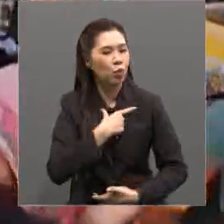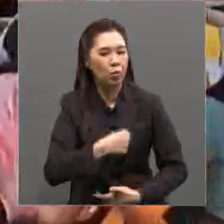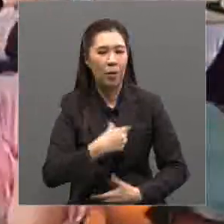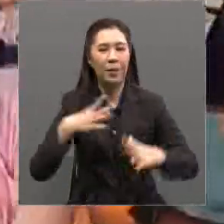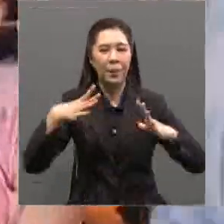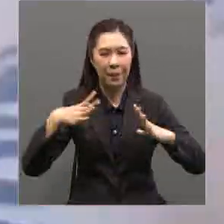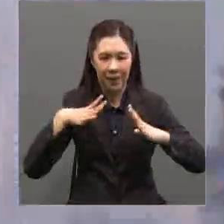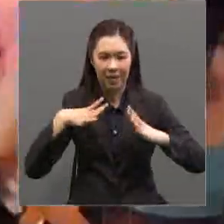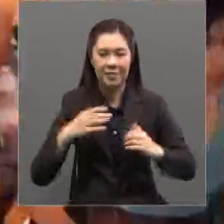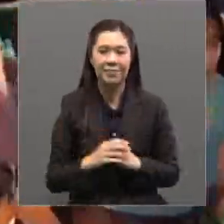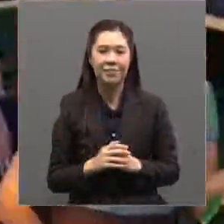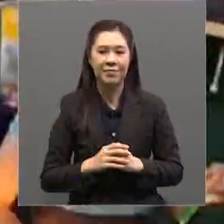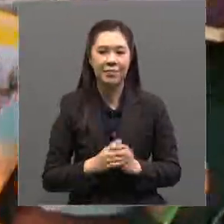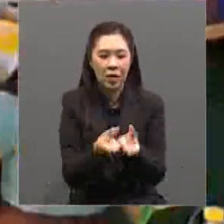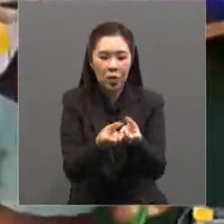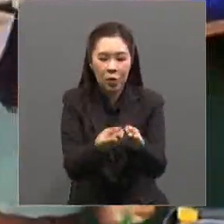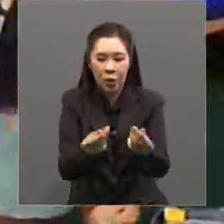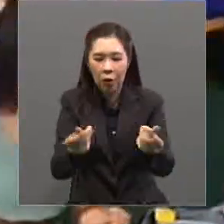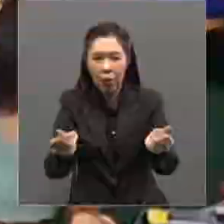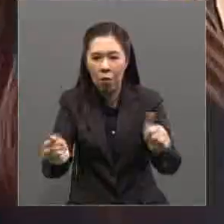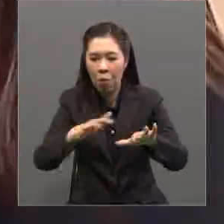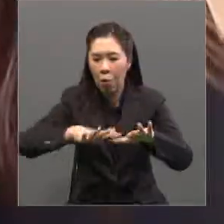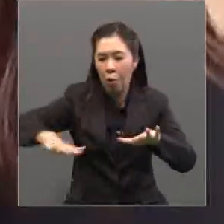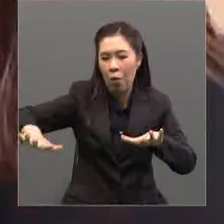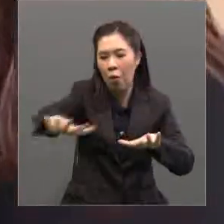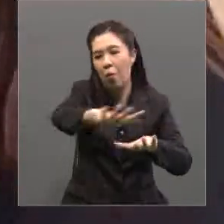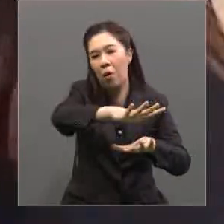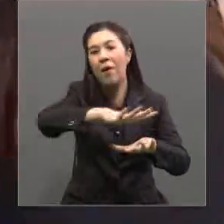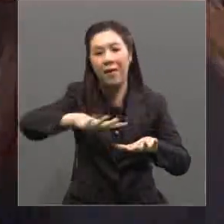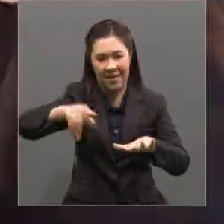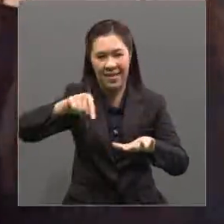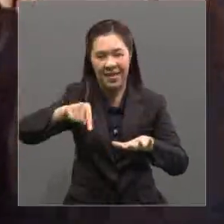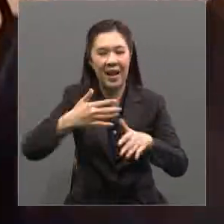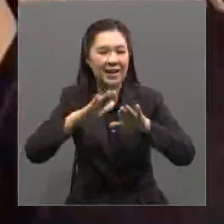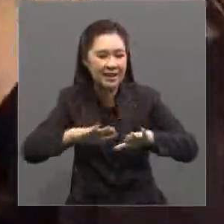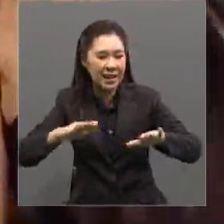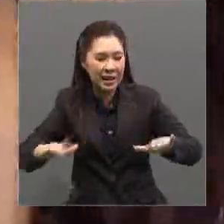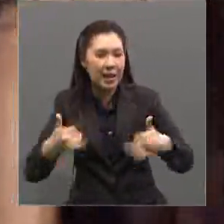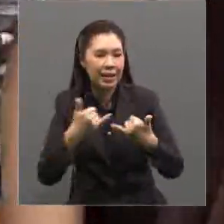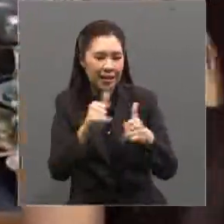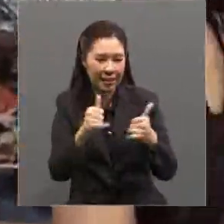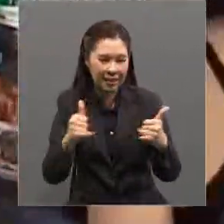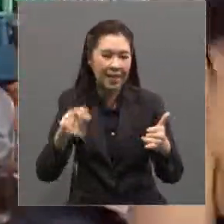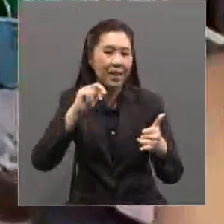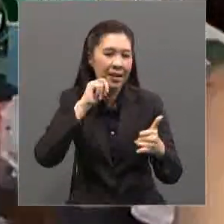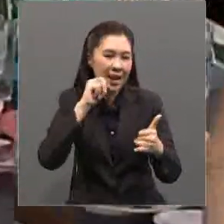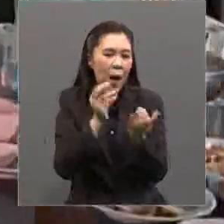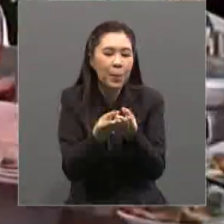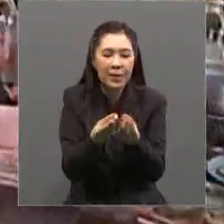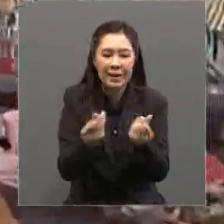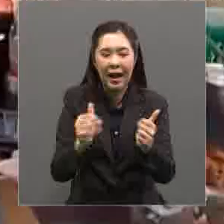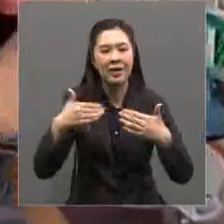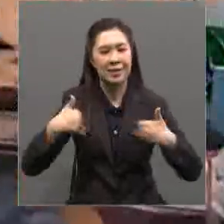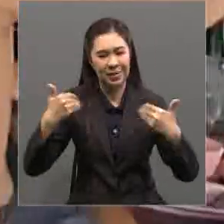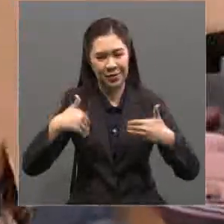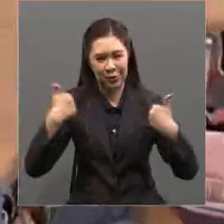ว่าบริเวณชายหาดเนี่ยมันกว้างไม่ชันแล้วก็ไม่ลึกด้วยเด็กๆก็สามารถที่จะลงเล่นน้ำเล่นทรายกันได้อย่างส